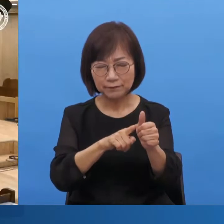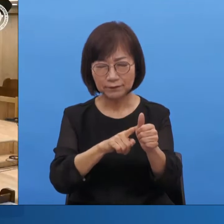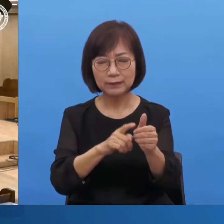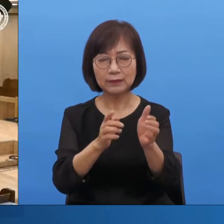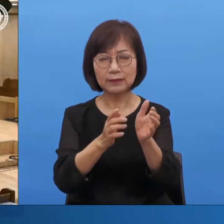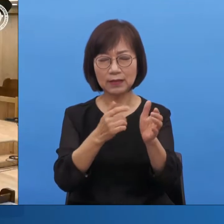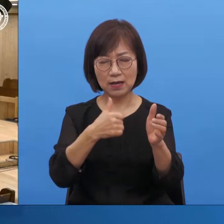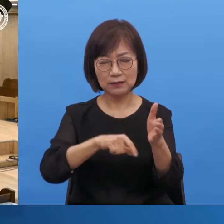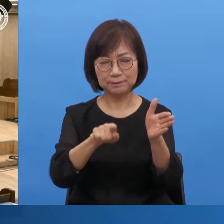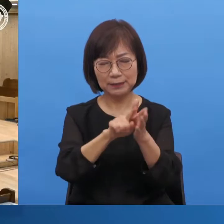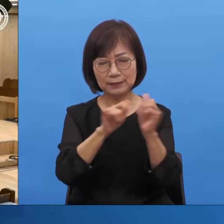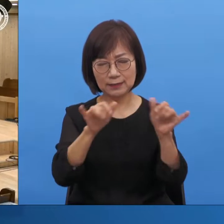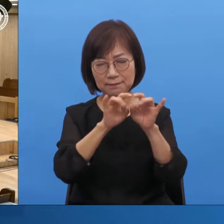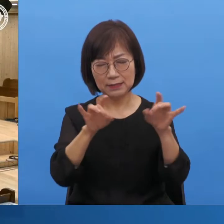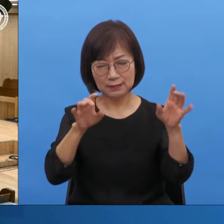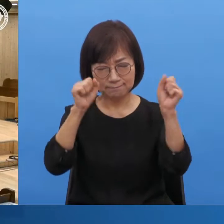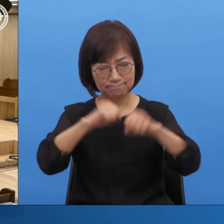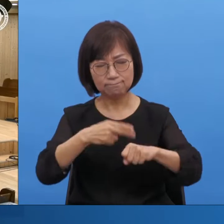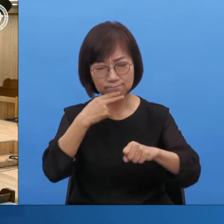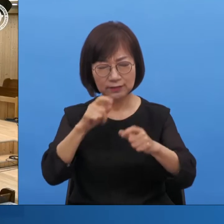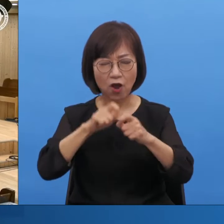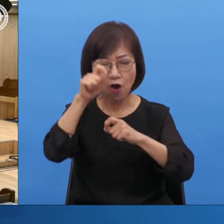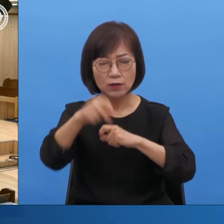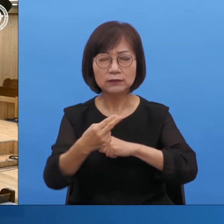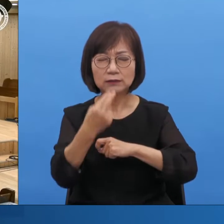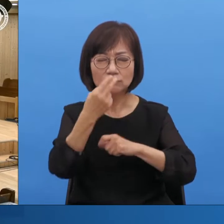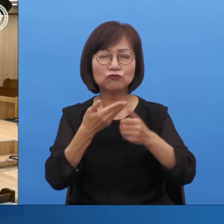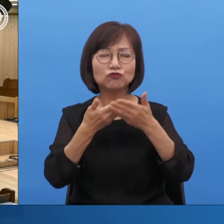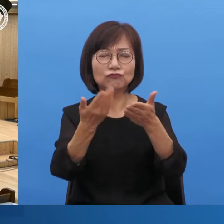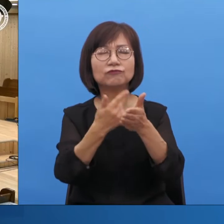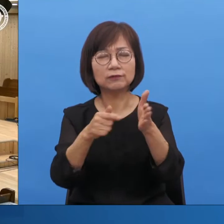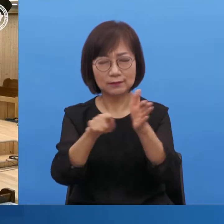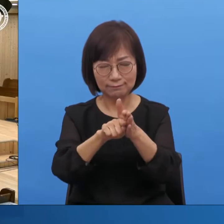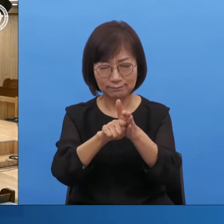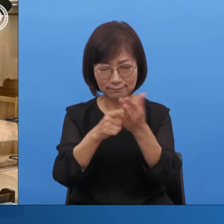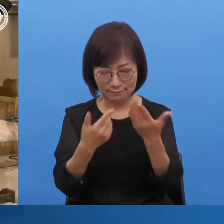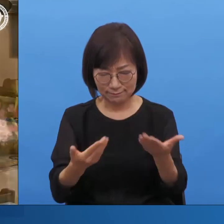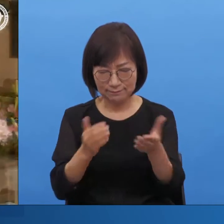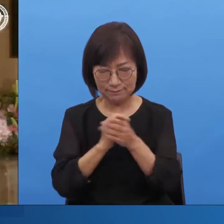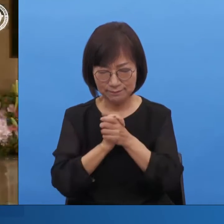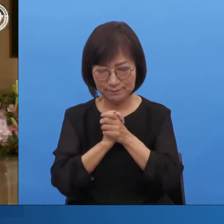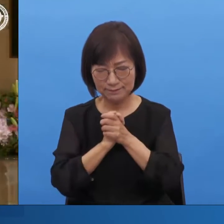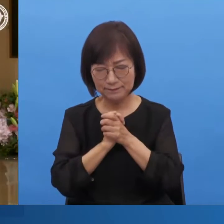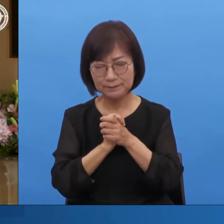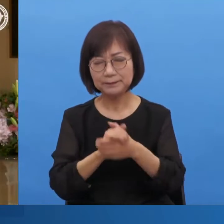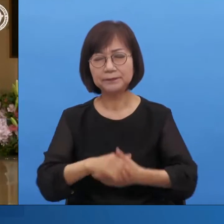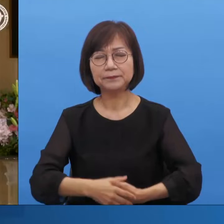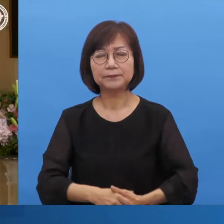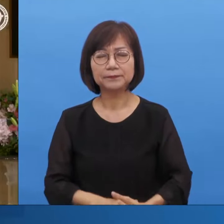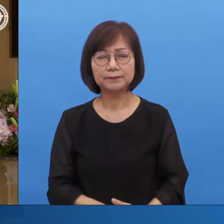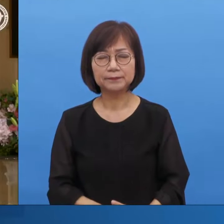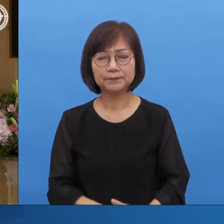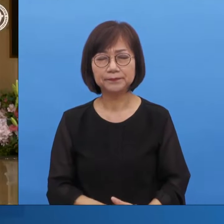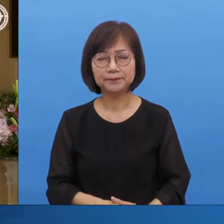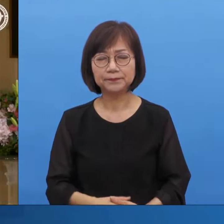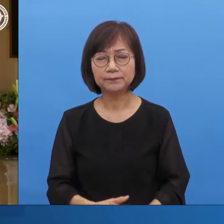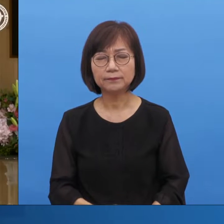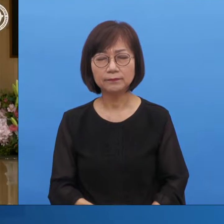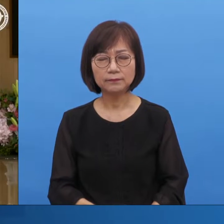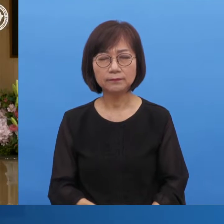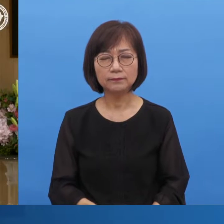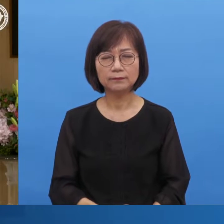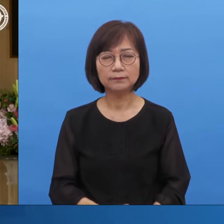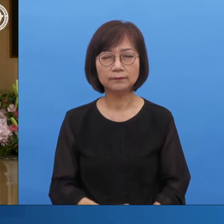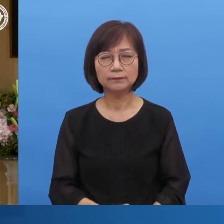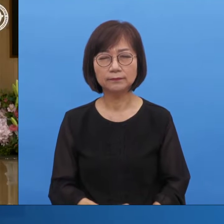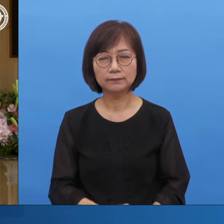멸망하지 않고 영생을 얻게 하려 하심이라. 아멘. For God so loved the world that he gave his only, one and only